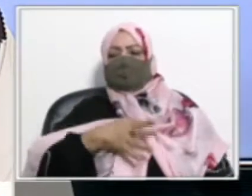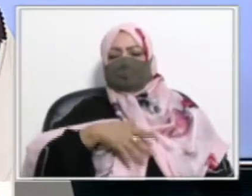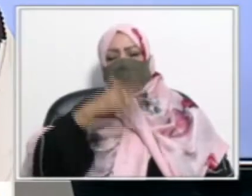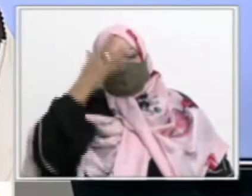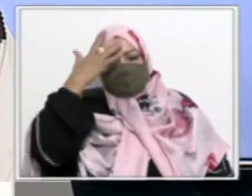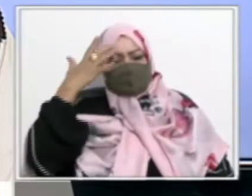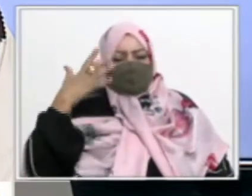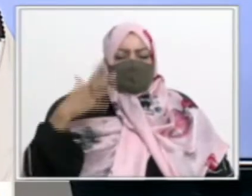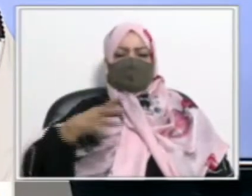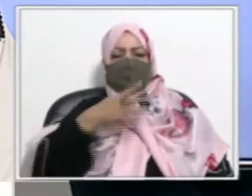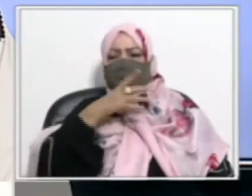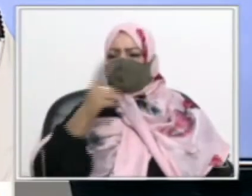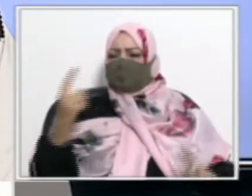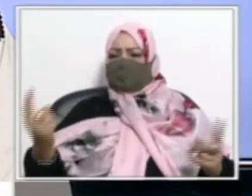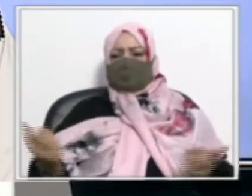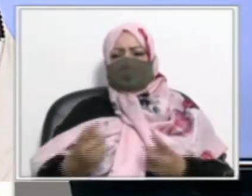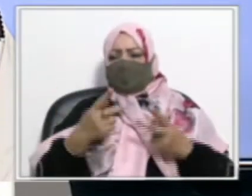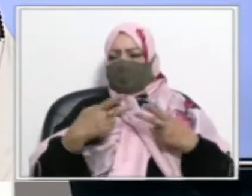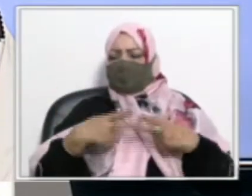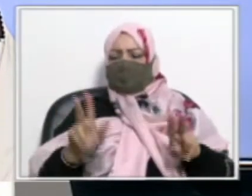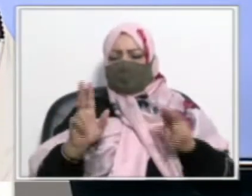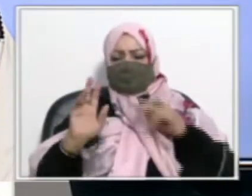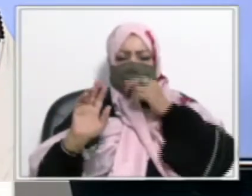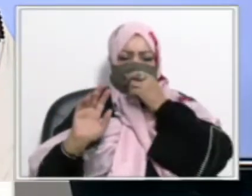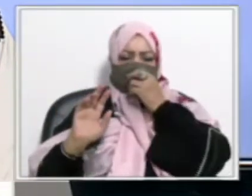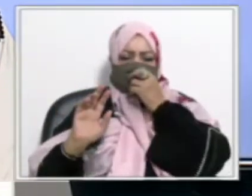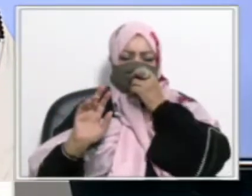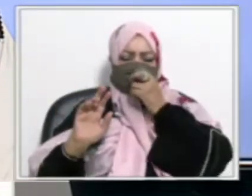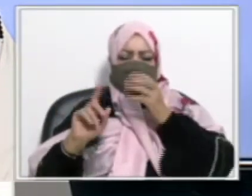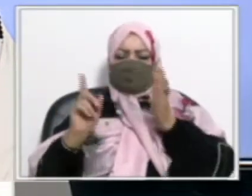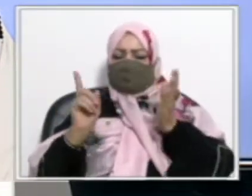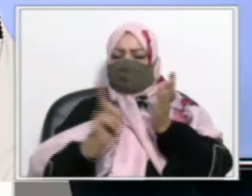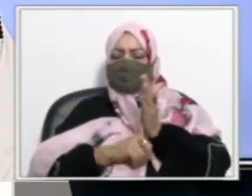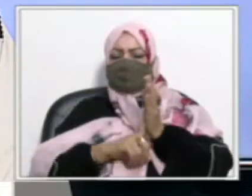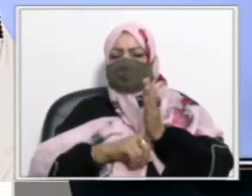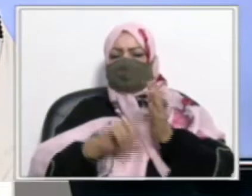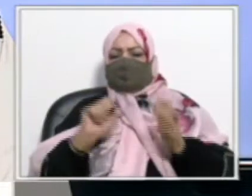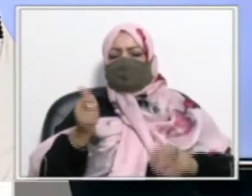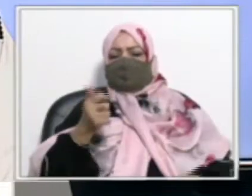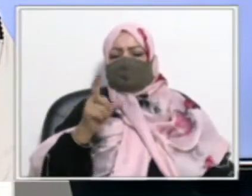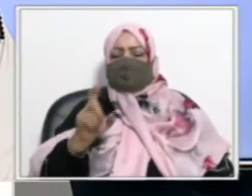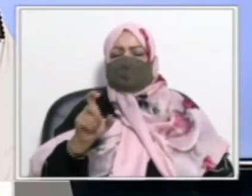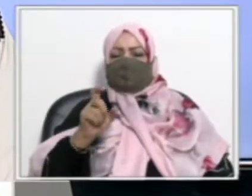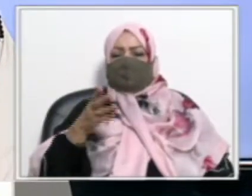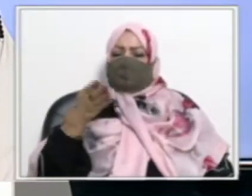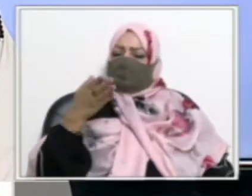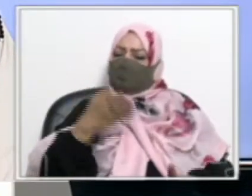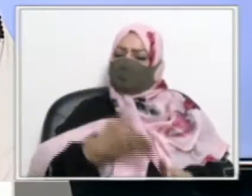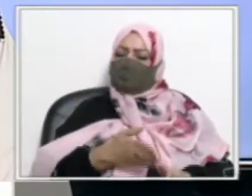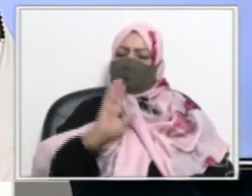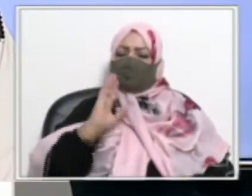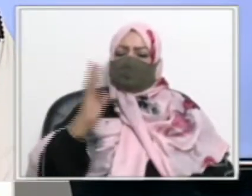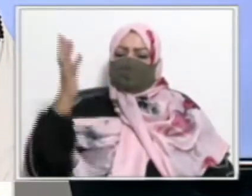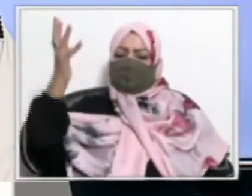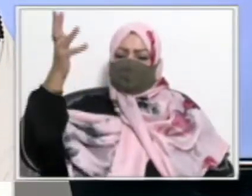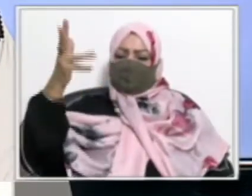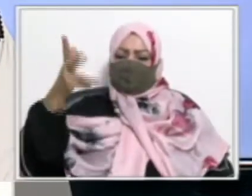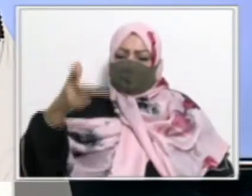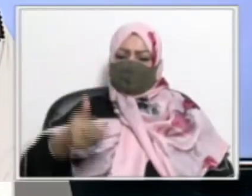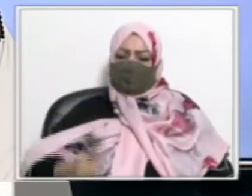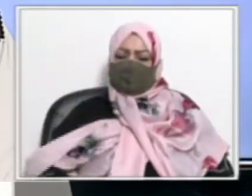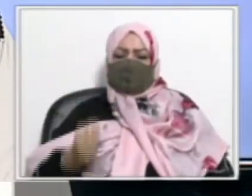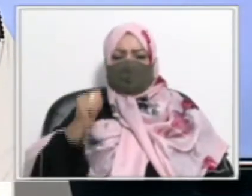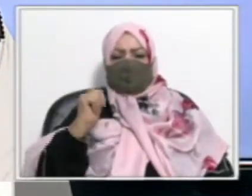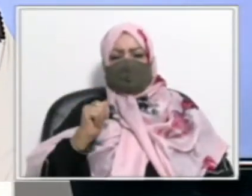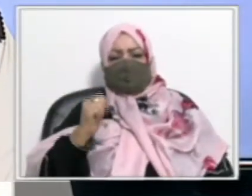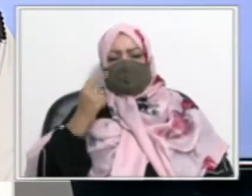التسلسل. لكن الذي يظهر من شكاوى الناس ومن الممارسات أن المصارف لا تلتزم بهذا التسلسل